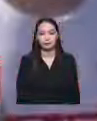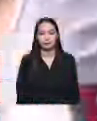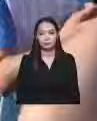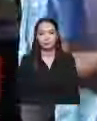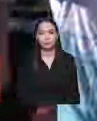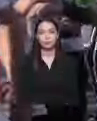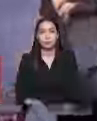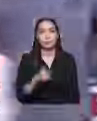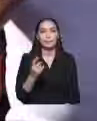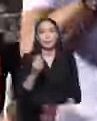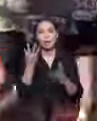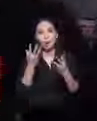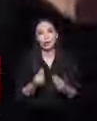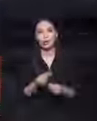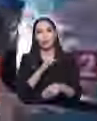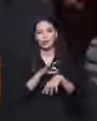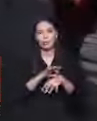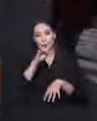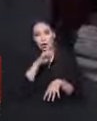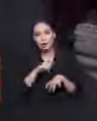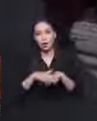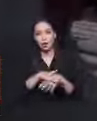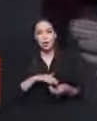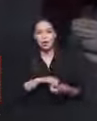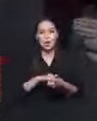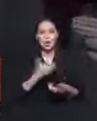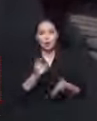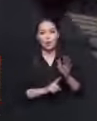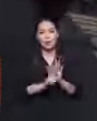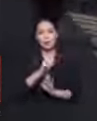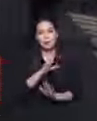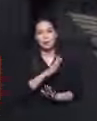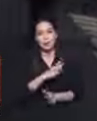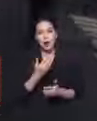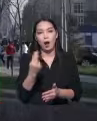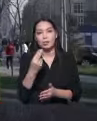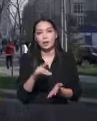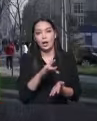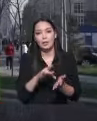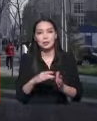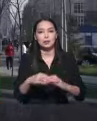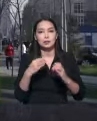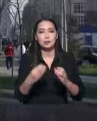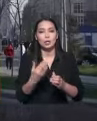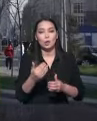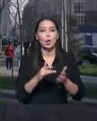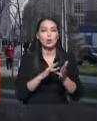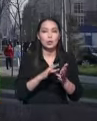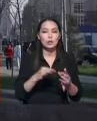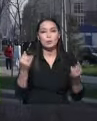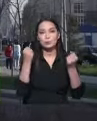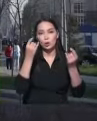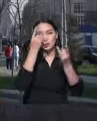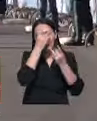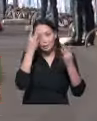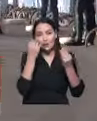Бірлік күніне орайластырылған шараға Қазақстан халқы ассамблеясы бастамашы болды. Ал Астана қаласының триатлон федерациясы мен туризм және спорт, мәдениет